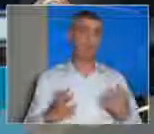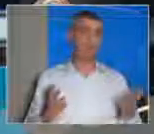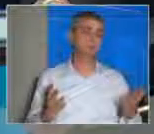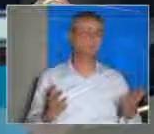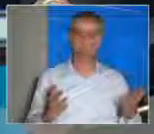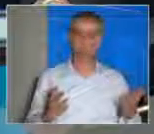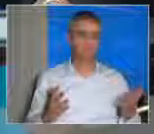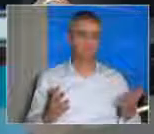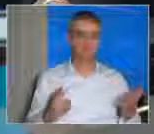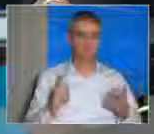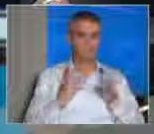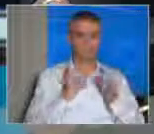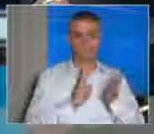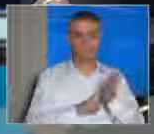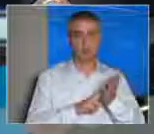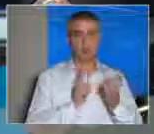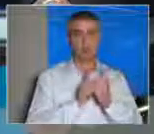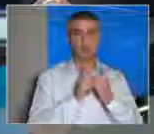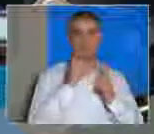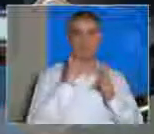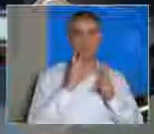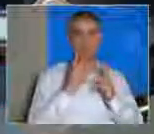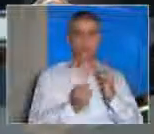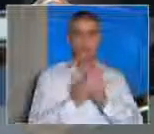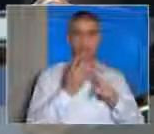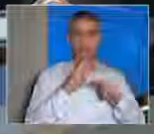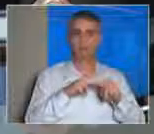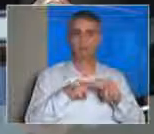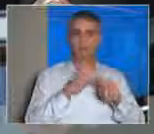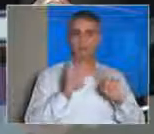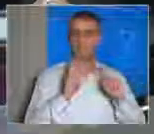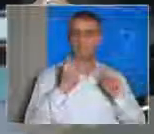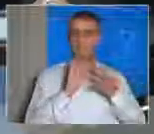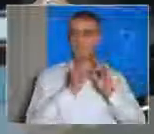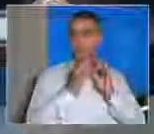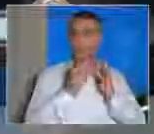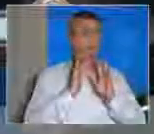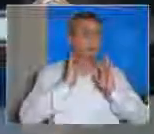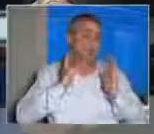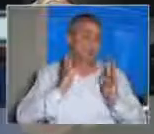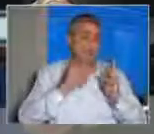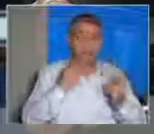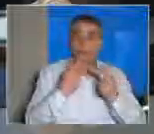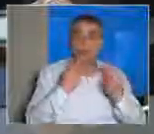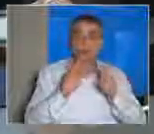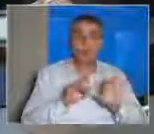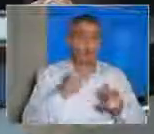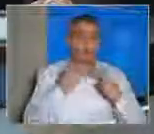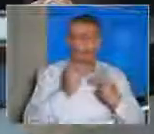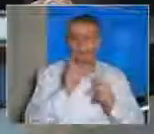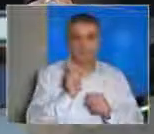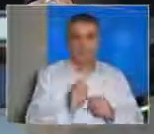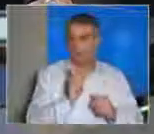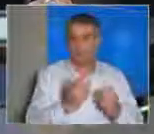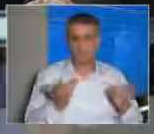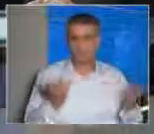אני לא חושבת שזו דרך נכונה להנגיש. הבדיחות שנוצרו אחרי זה, מה שקרה ברשת הוא פשוט זוועה. הטוקבקיסטים זה לא